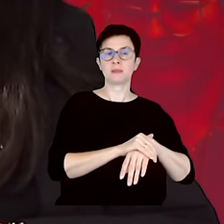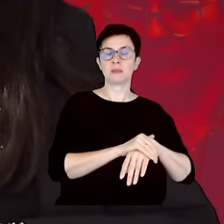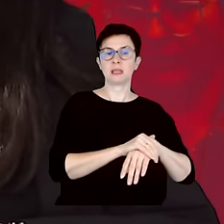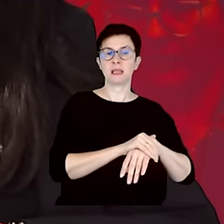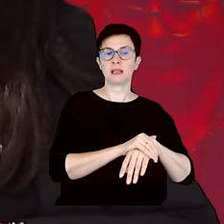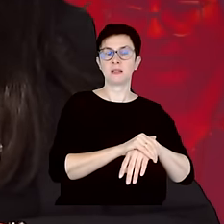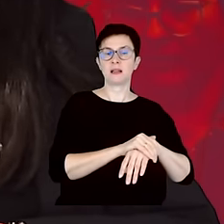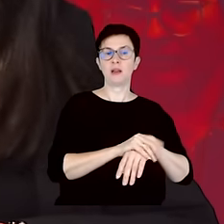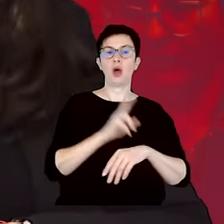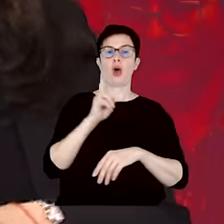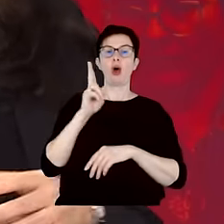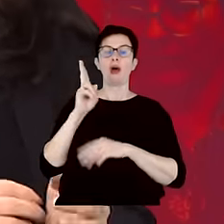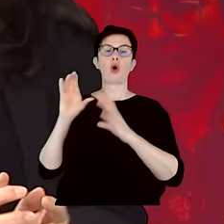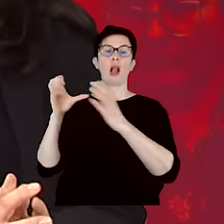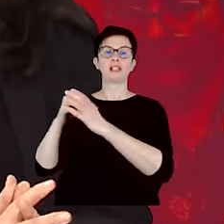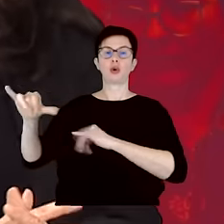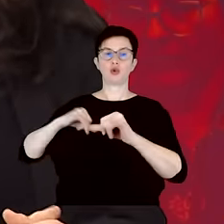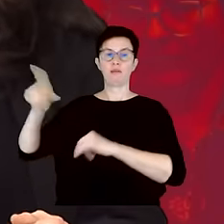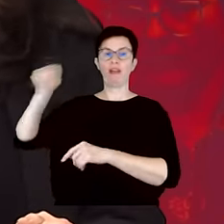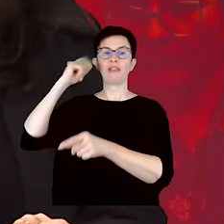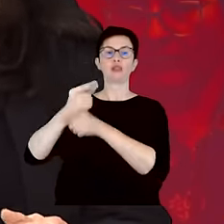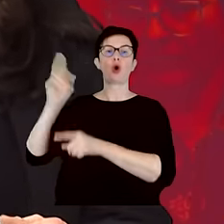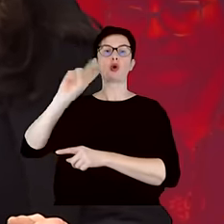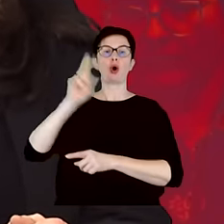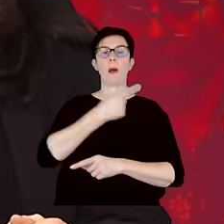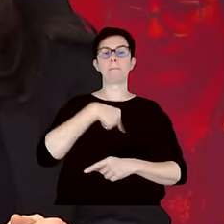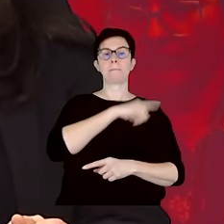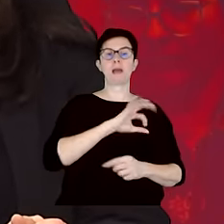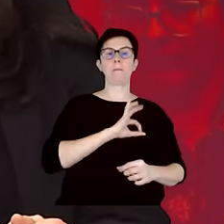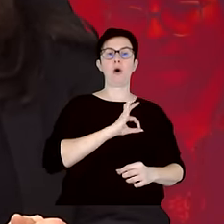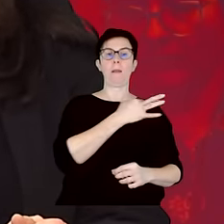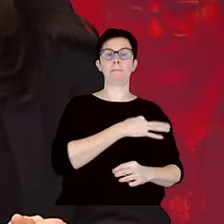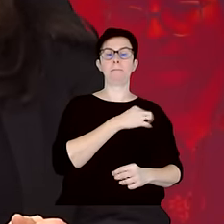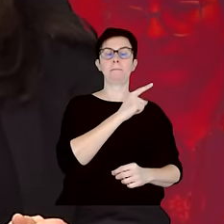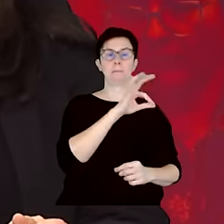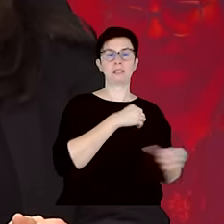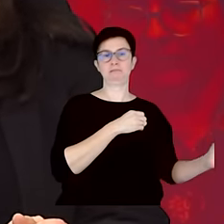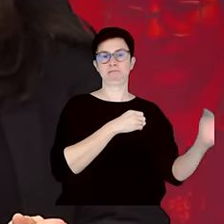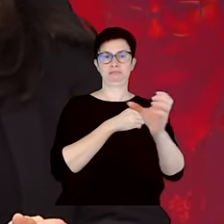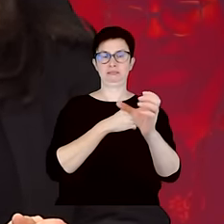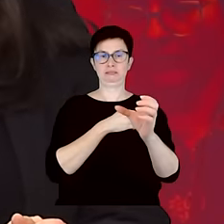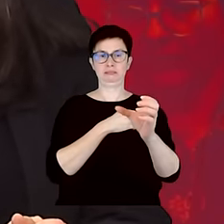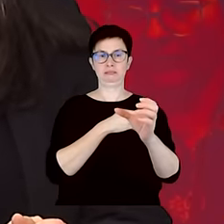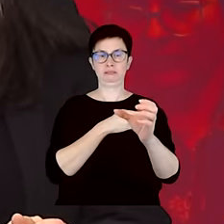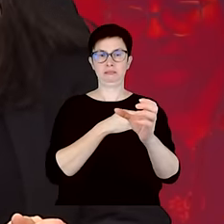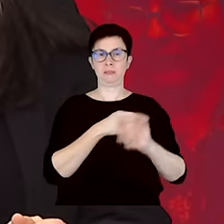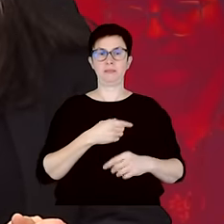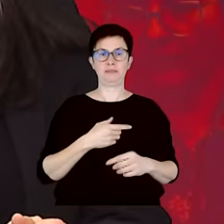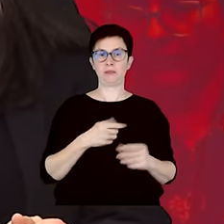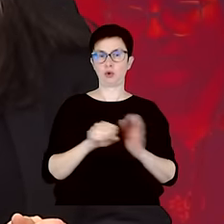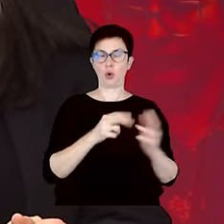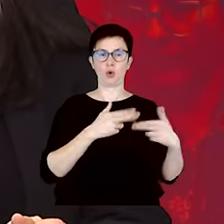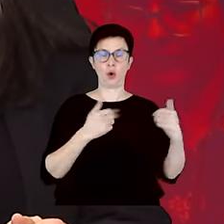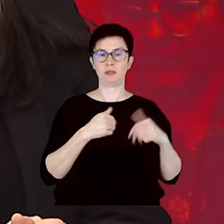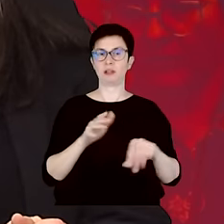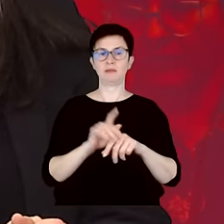koalicja rządząca, czy ktokolwiek decydował, kogo mamy desygnować jako klub, największy klub w parlamencie, do komisji. Podobnie jak nie ma